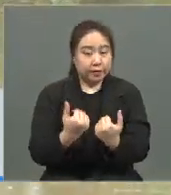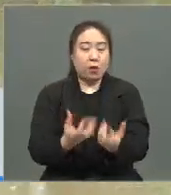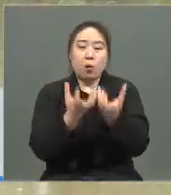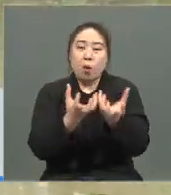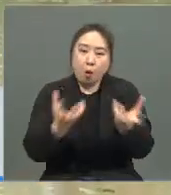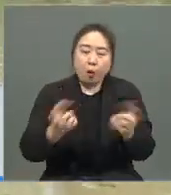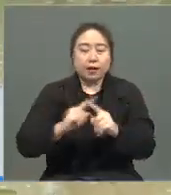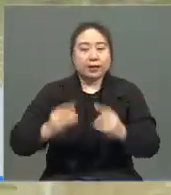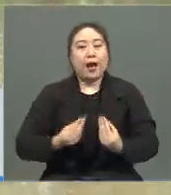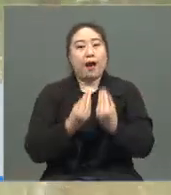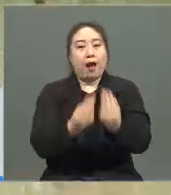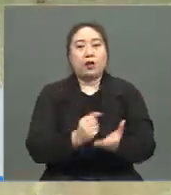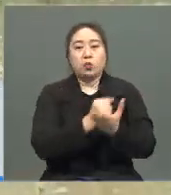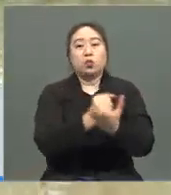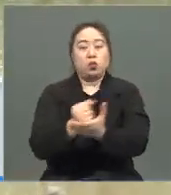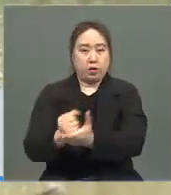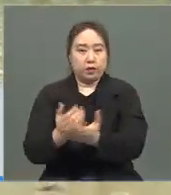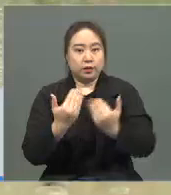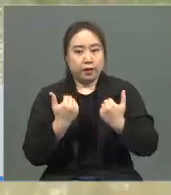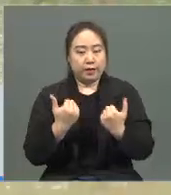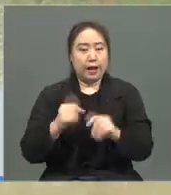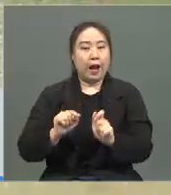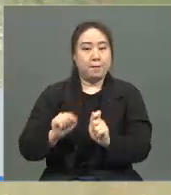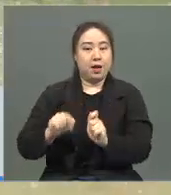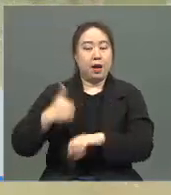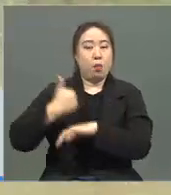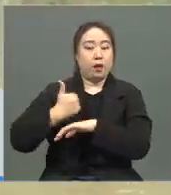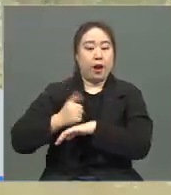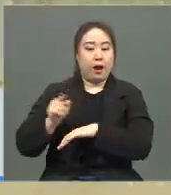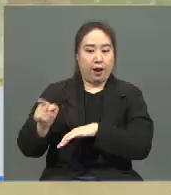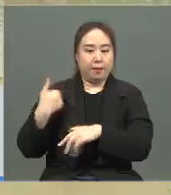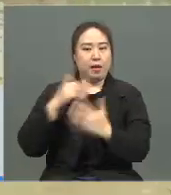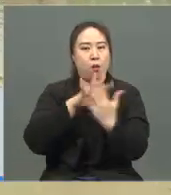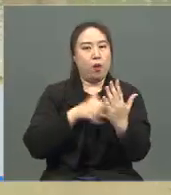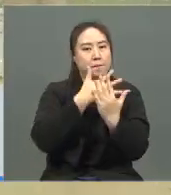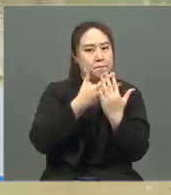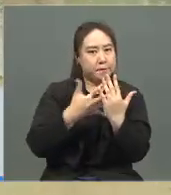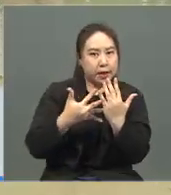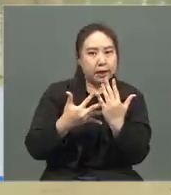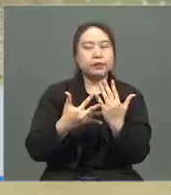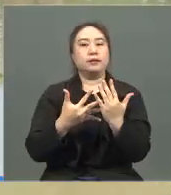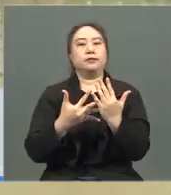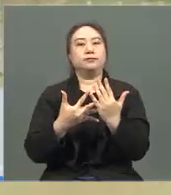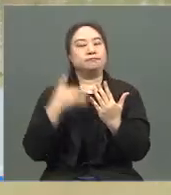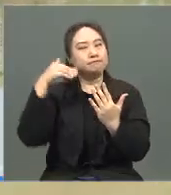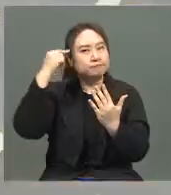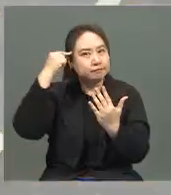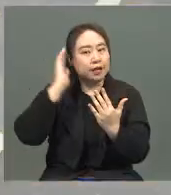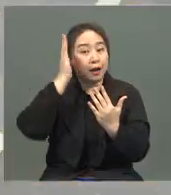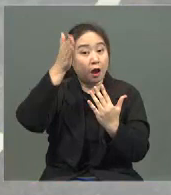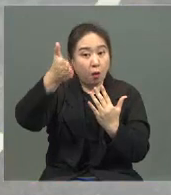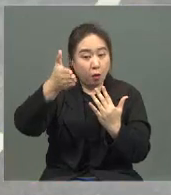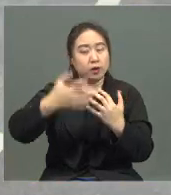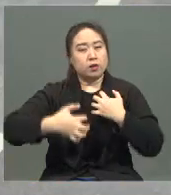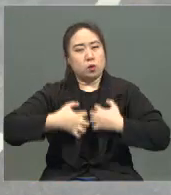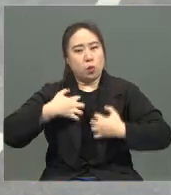ภคบริโภคค่ะซึ่งทางนายอำเภอรัศดาเองก็มีการวางแผนนะคะในการบรรเทาความเดือดร้อนในอนาคตว่าจะมีการทำ